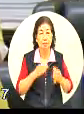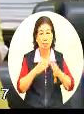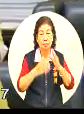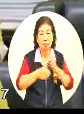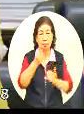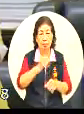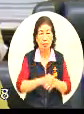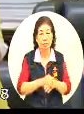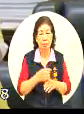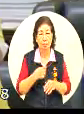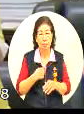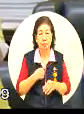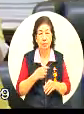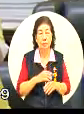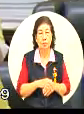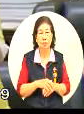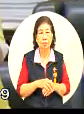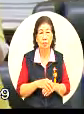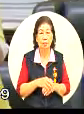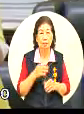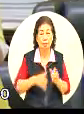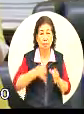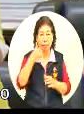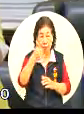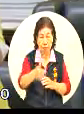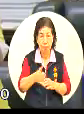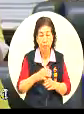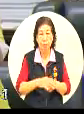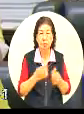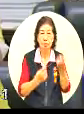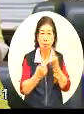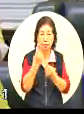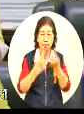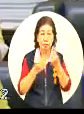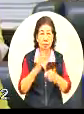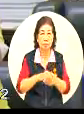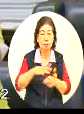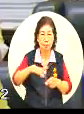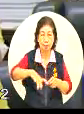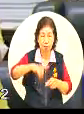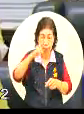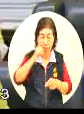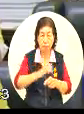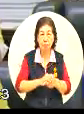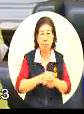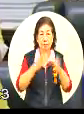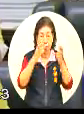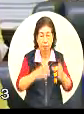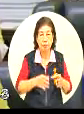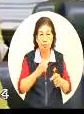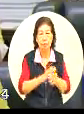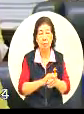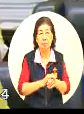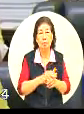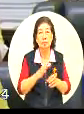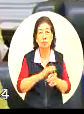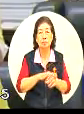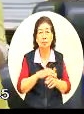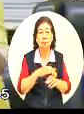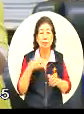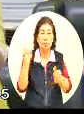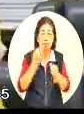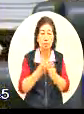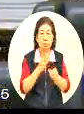甲我本身哈、哦，咱拢有去参加这个首座公立托婴中心。那因为结构的